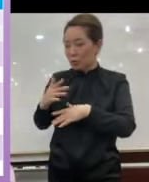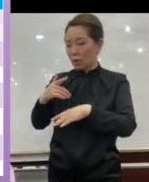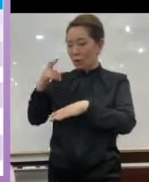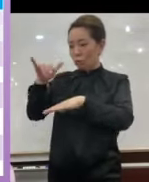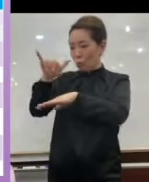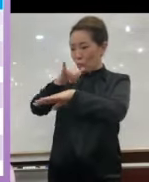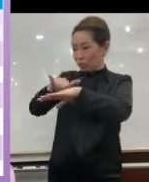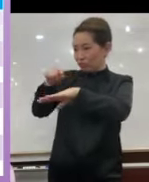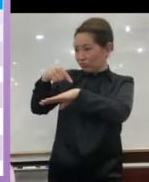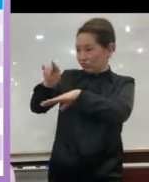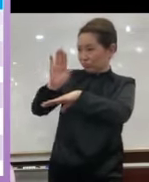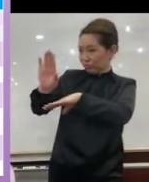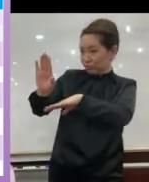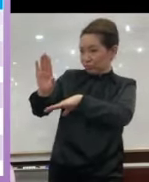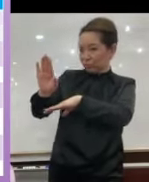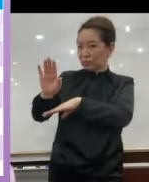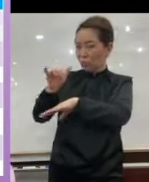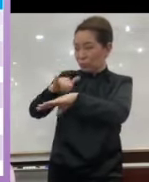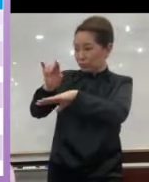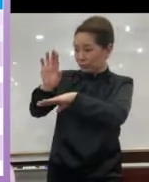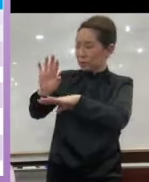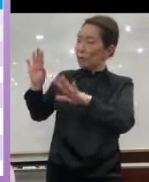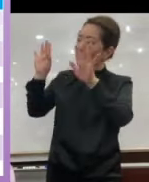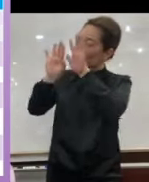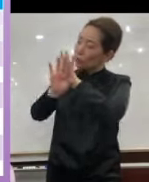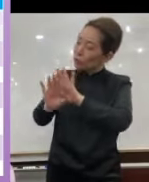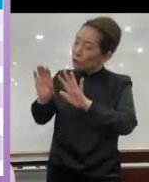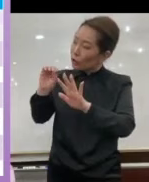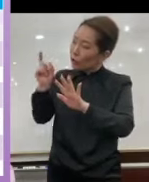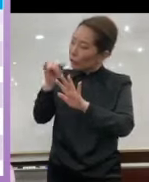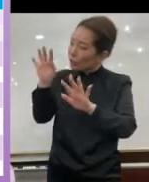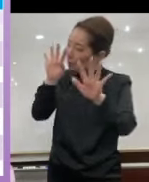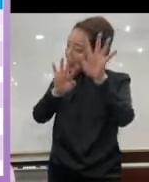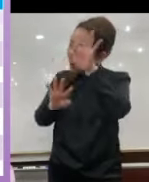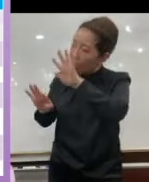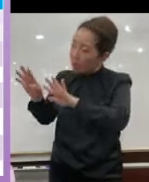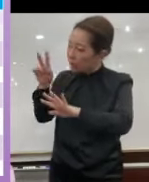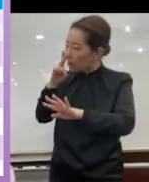үйл ажиллагааг эхний ээлжинд нэлээн ерөнхий байдлаар одоо